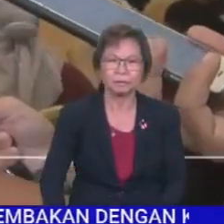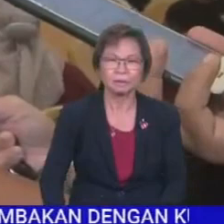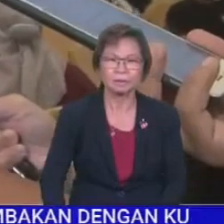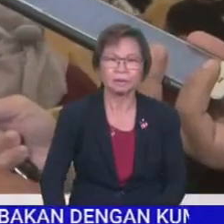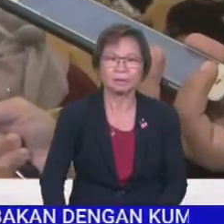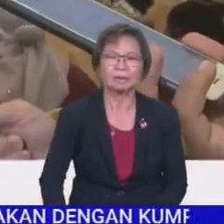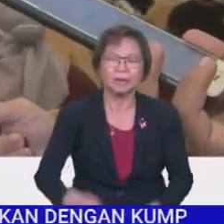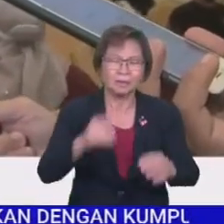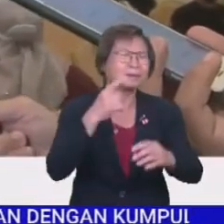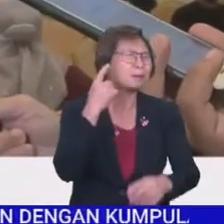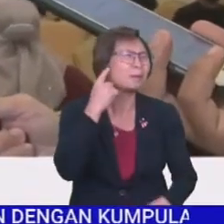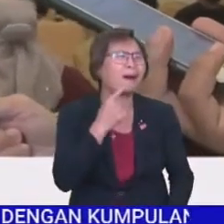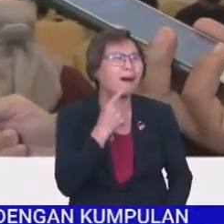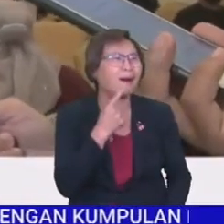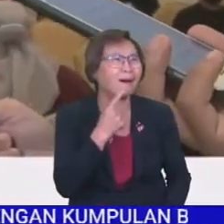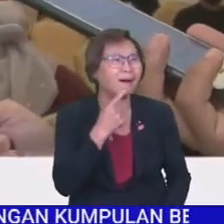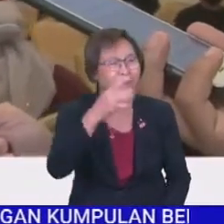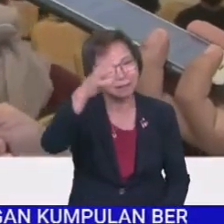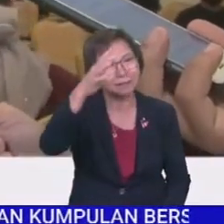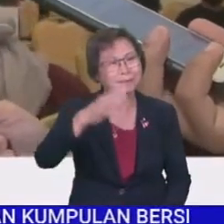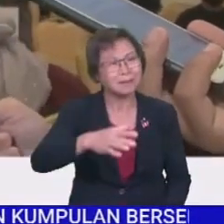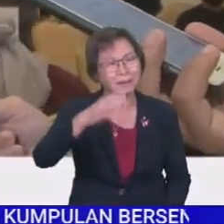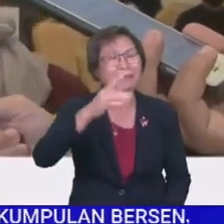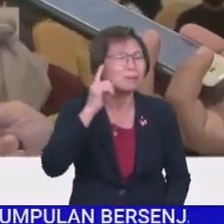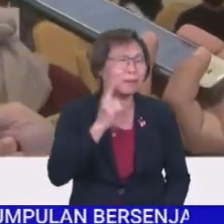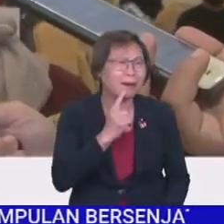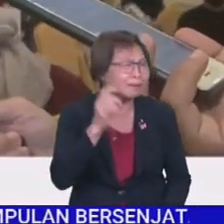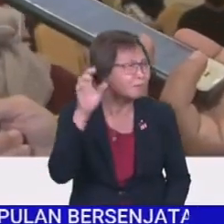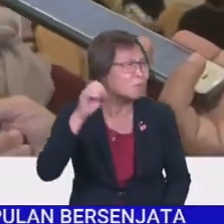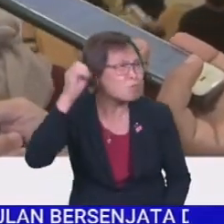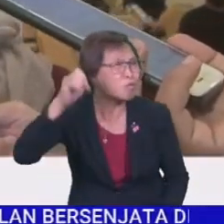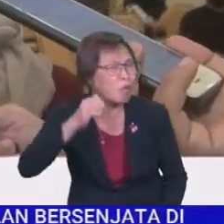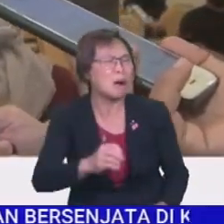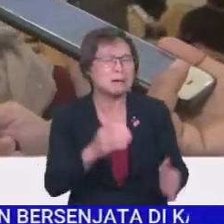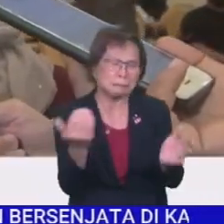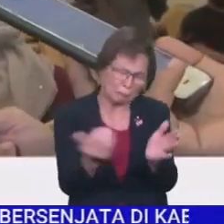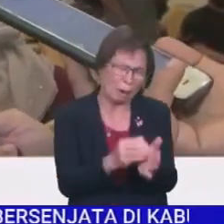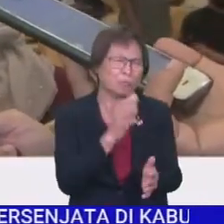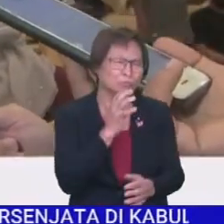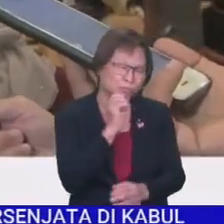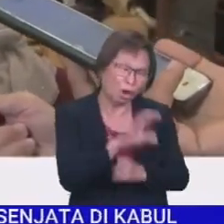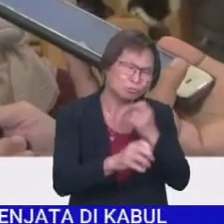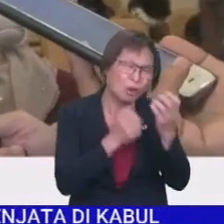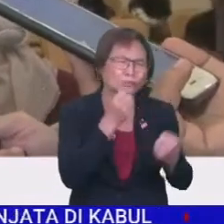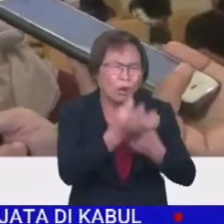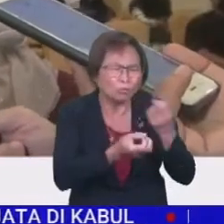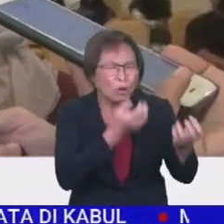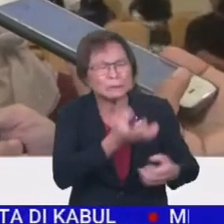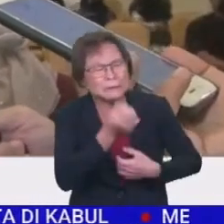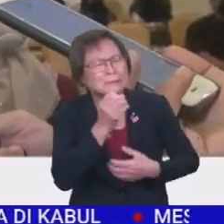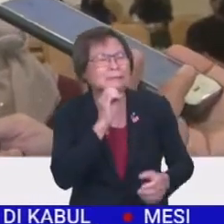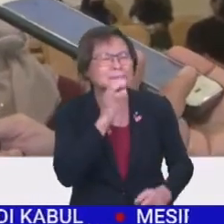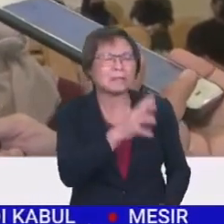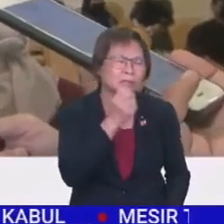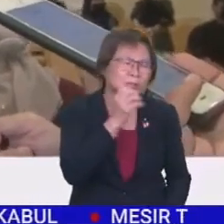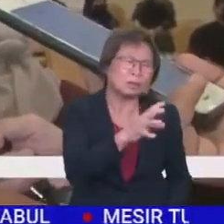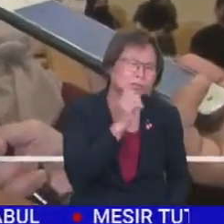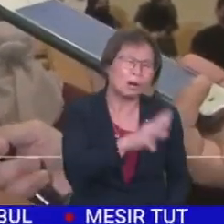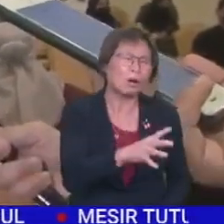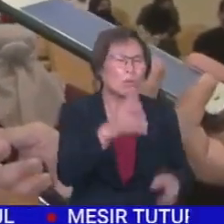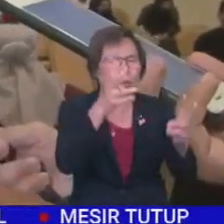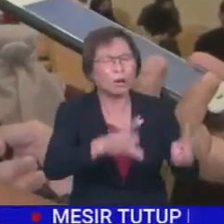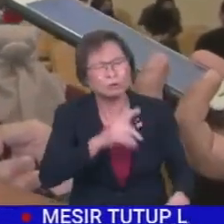Malung pasal dia tak dengar. Jadi kena ulang cakap kebaikan vaksin ini. Warga Emas ni lagi patut saya katakan. Dia